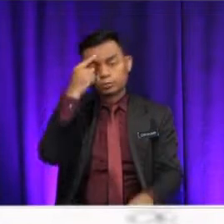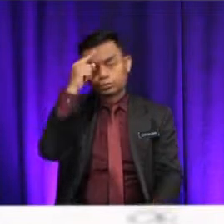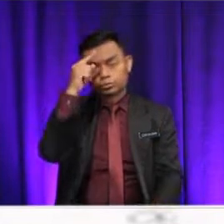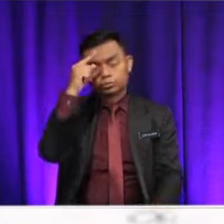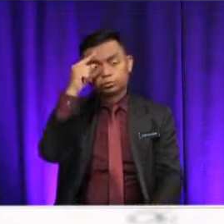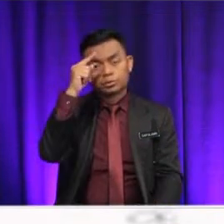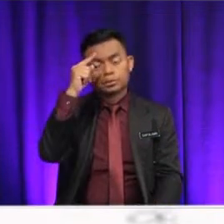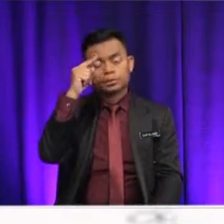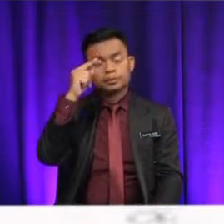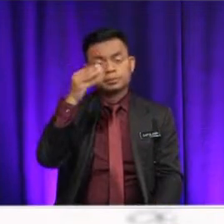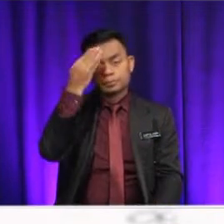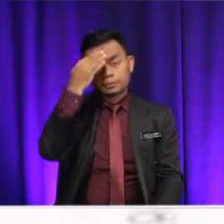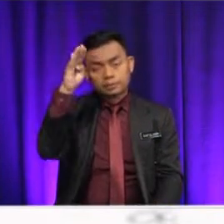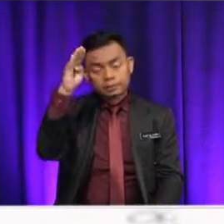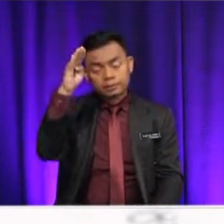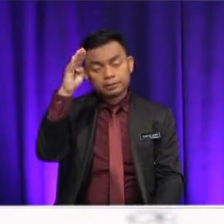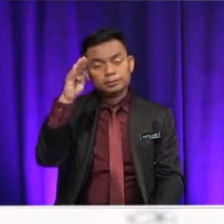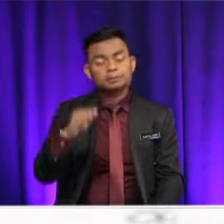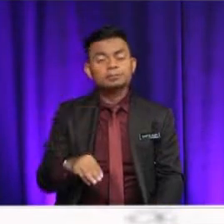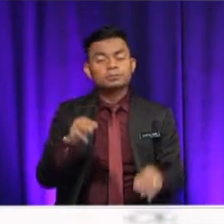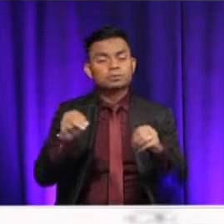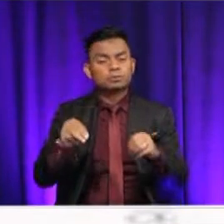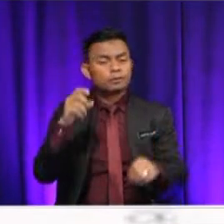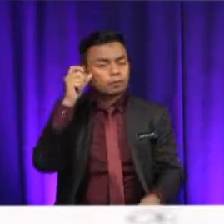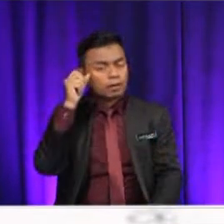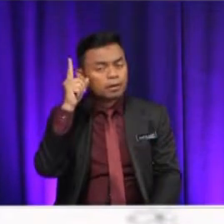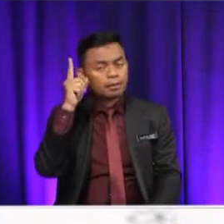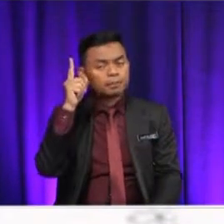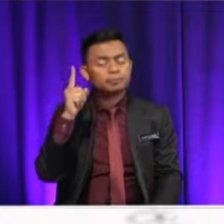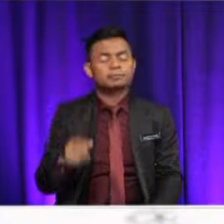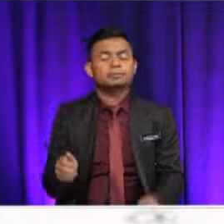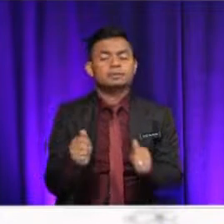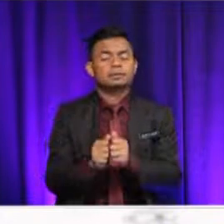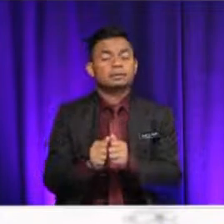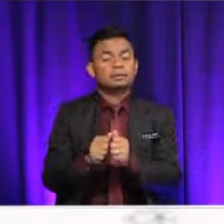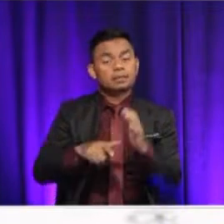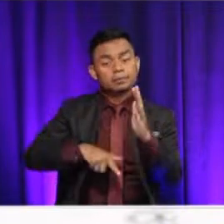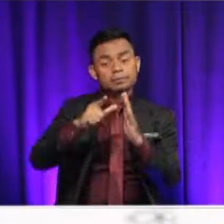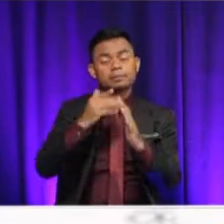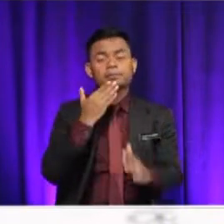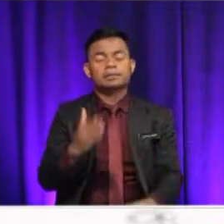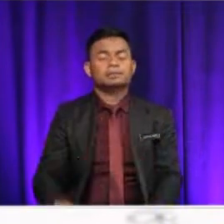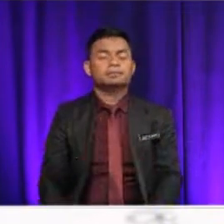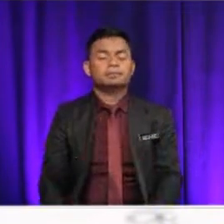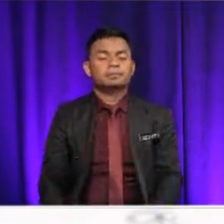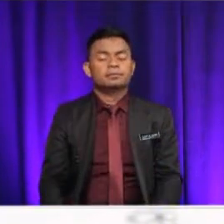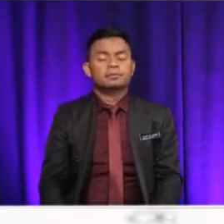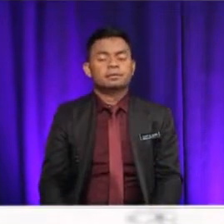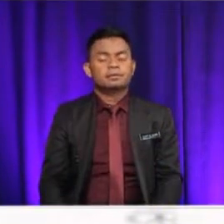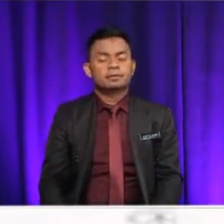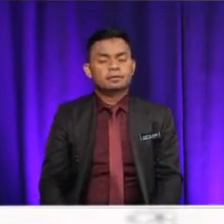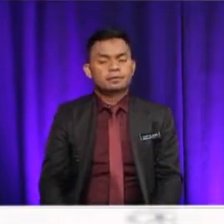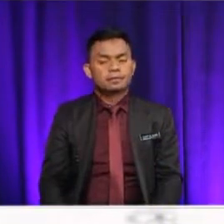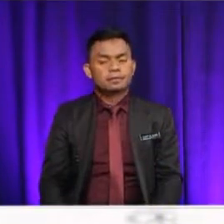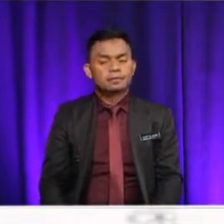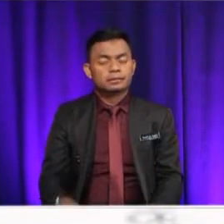kepada murid tentang lukisan bangunan yang dengan lebih terperinci. Ya. Okey. Modul ini merupakan kesinambungan daripada modul